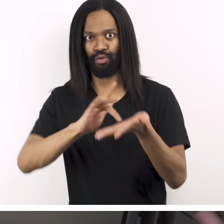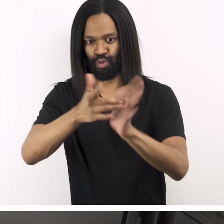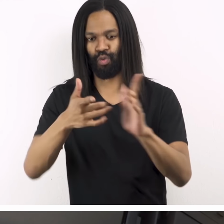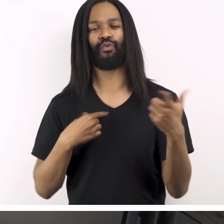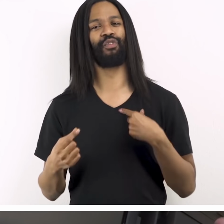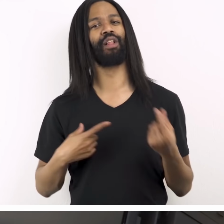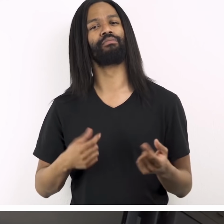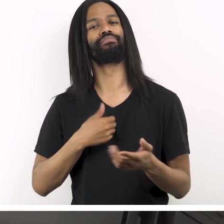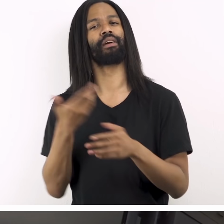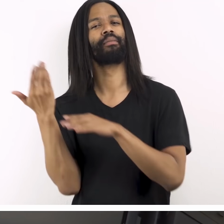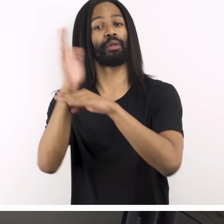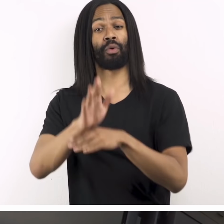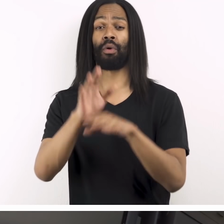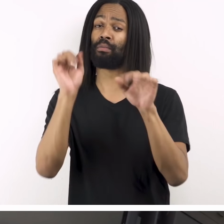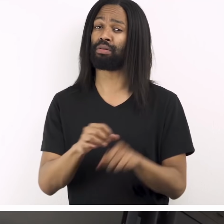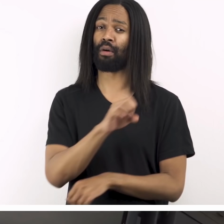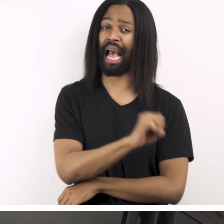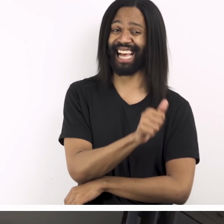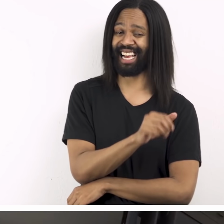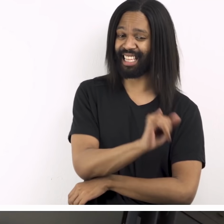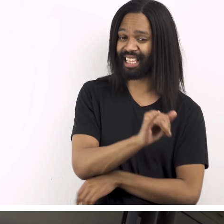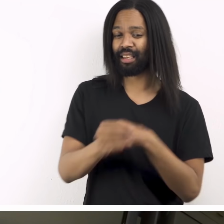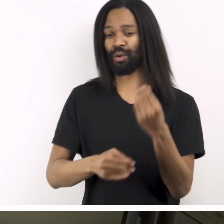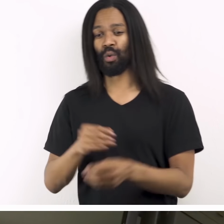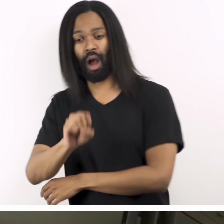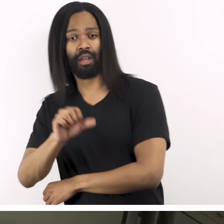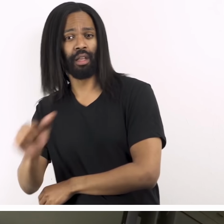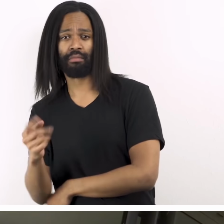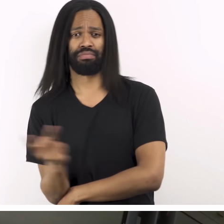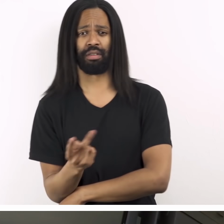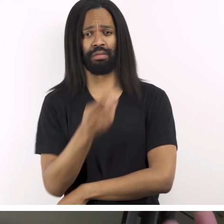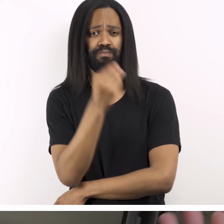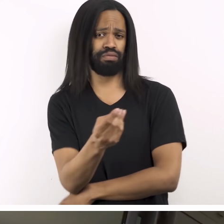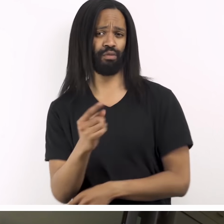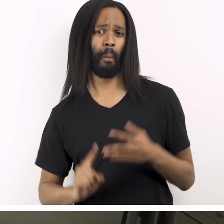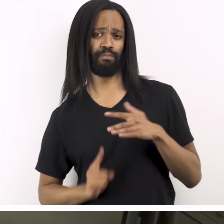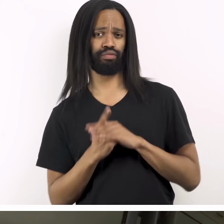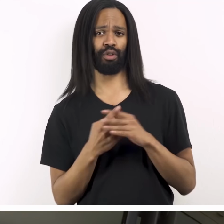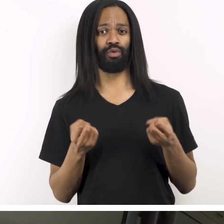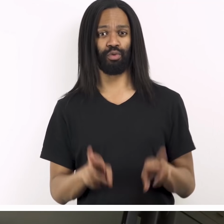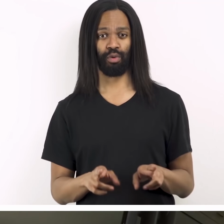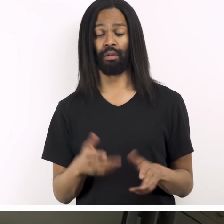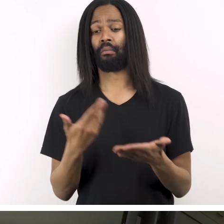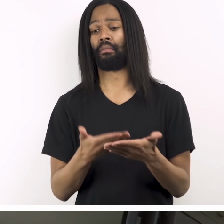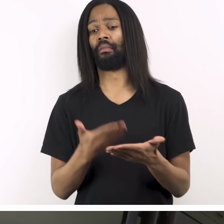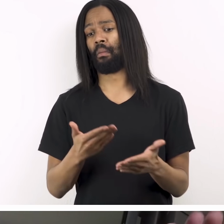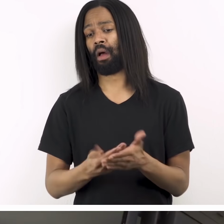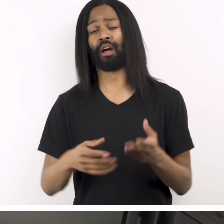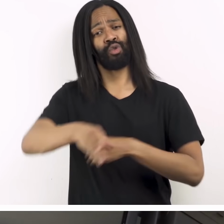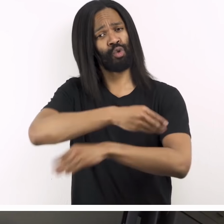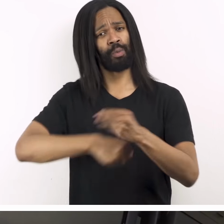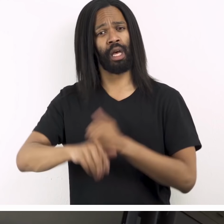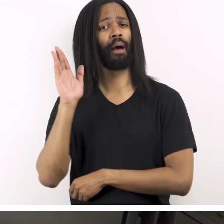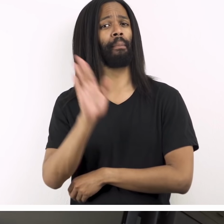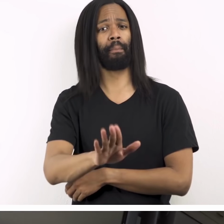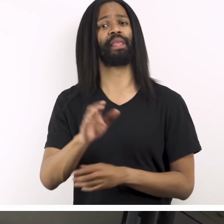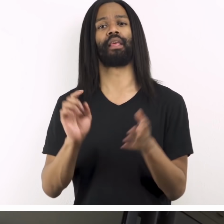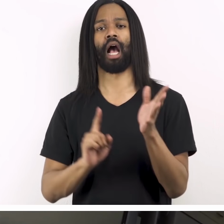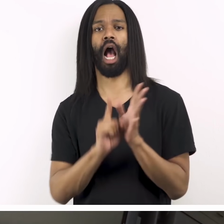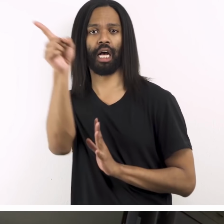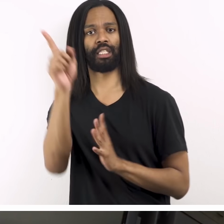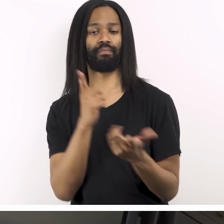donne, sachez que vous pouvez les mettre en arracé intermédiaire ou en arracé. Hein. Ça pose aucun problème, ils poussent très très bien dedans. C'est des aroïdes mix. Donc du